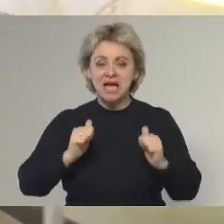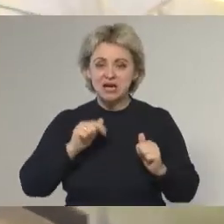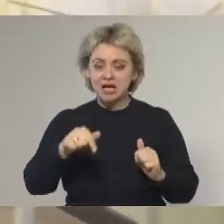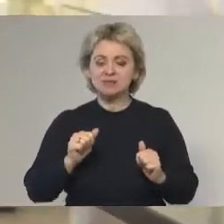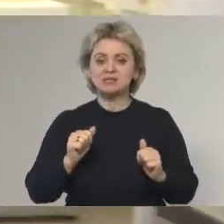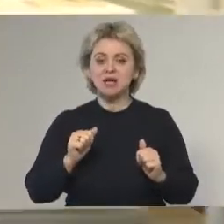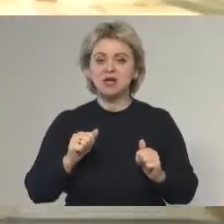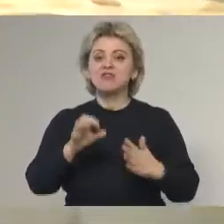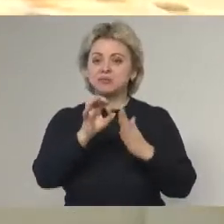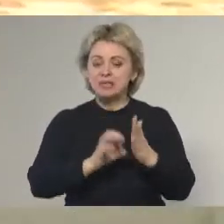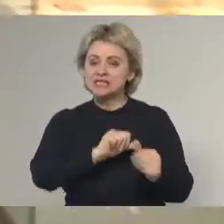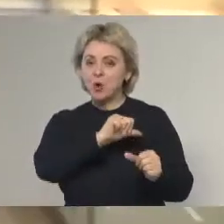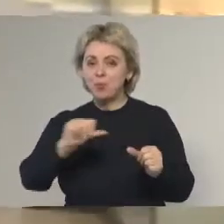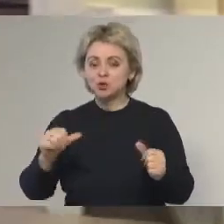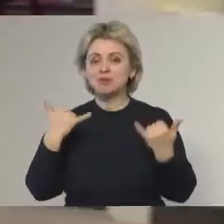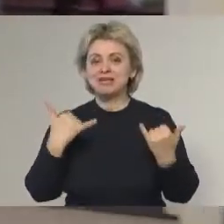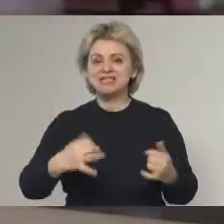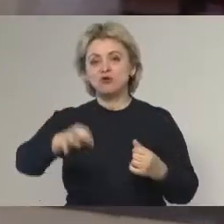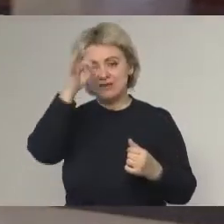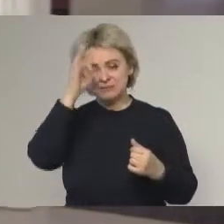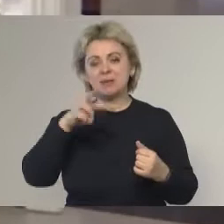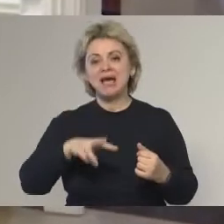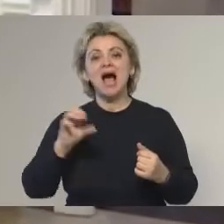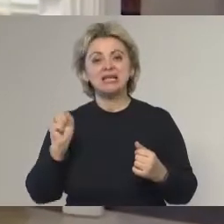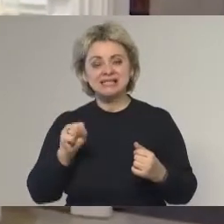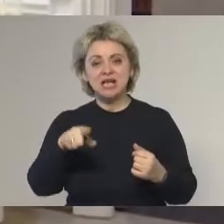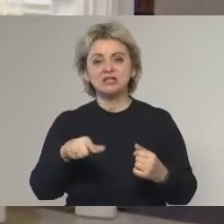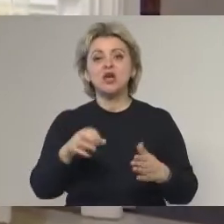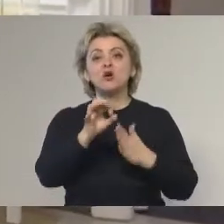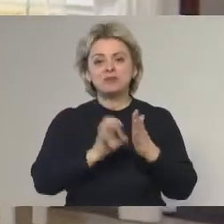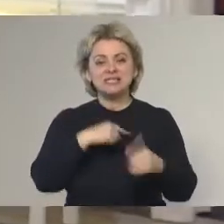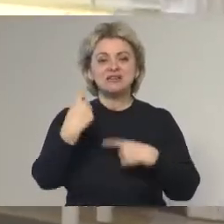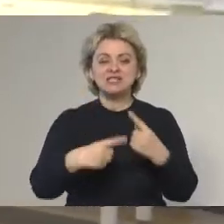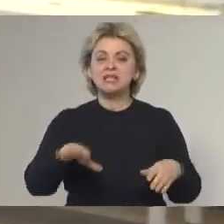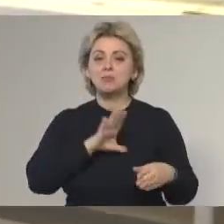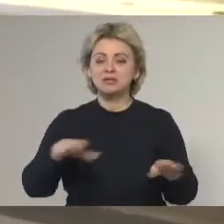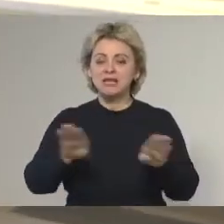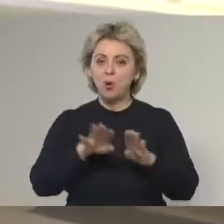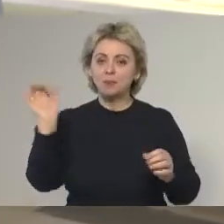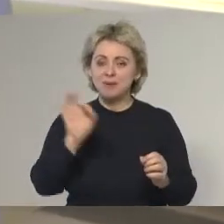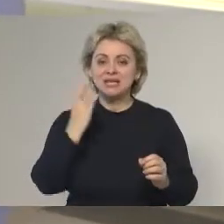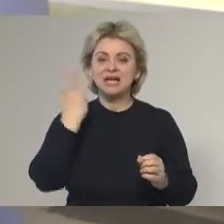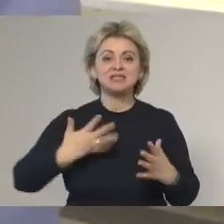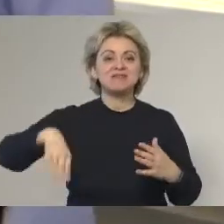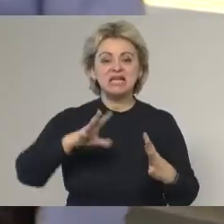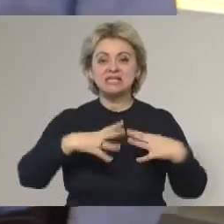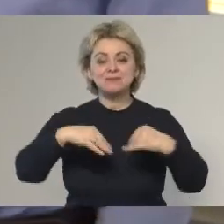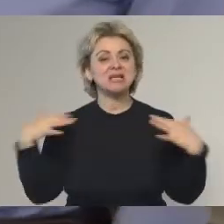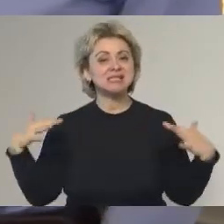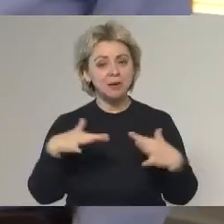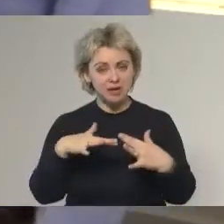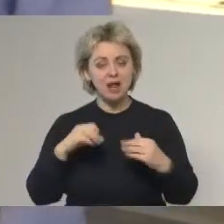Мы, в принципе, по-особому сегодня вспоминаем Михаила Александровича. И, в принципе, это всегда был такой момент, когда вся семья